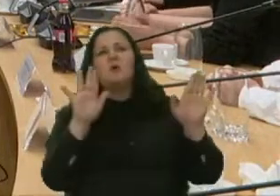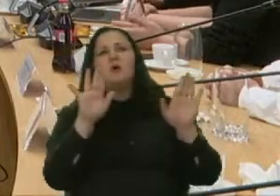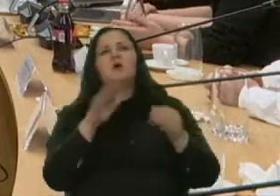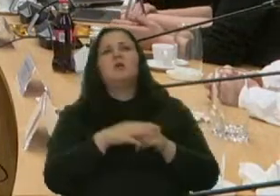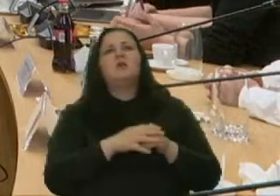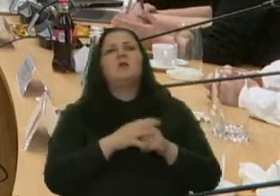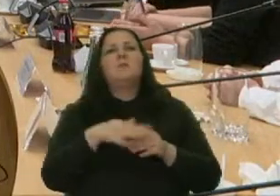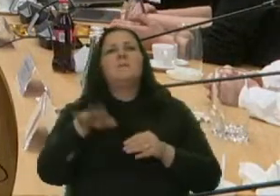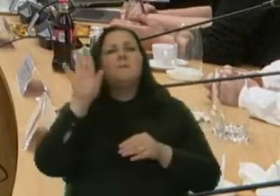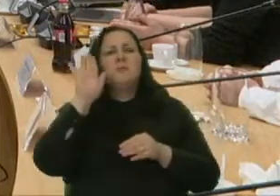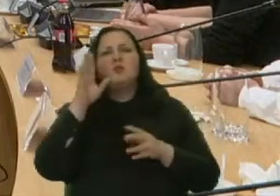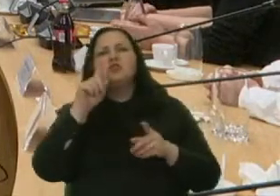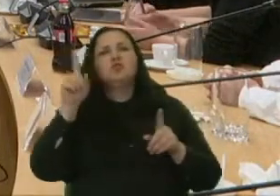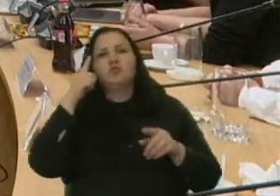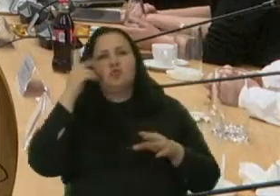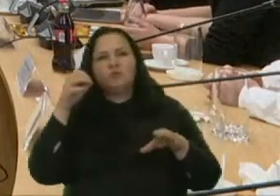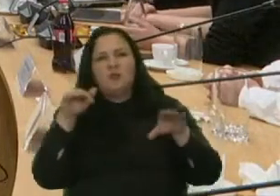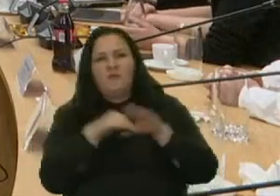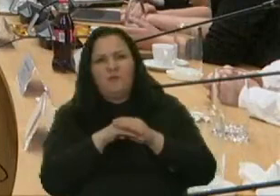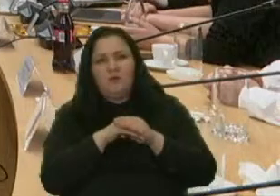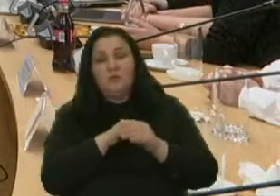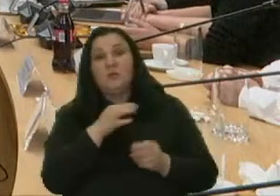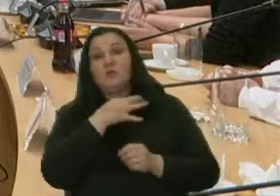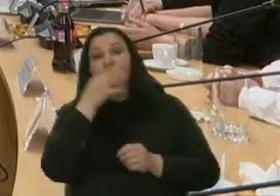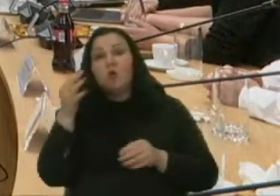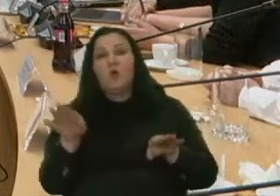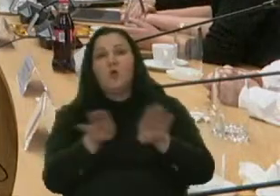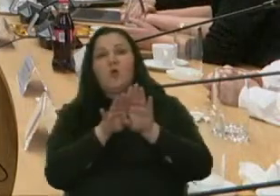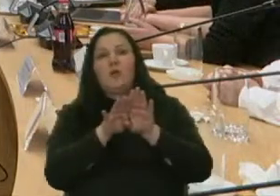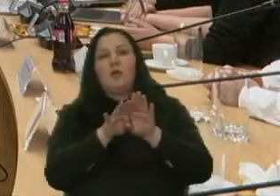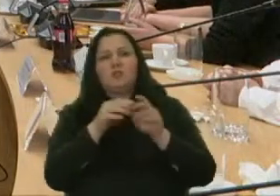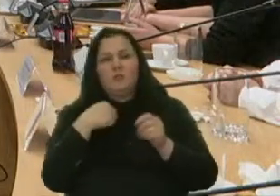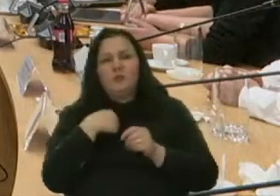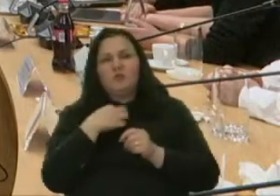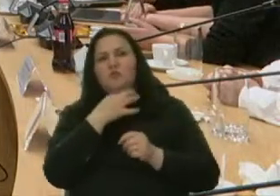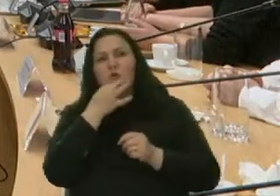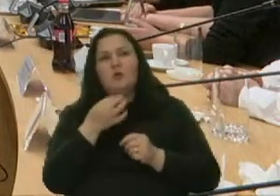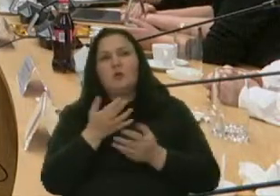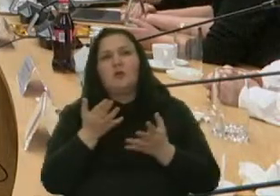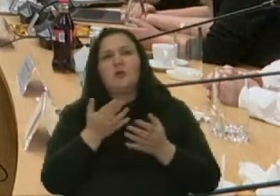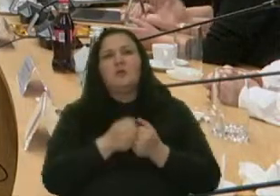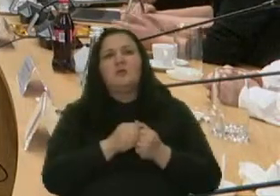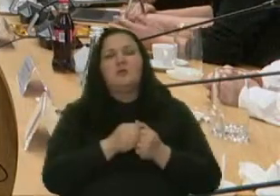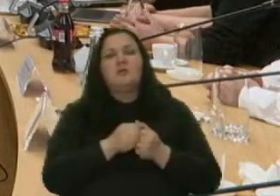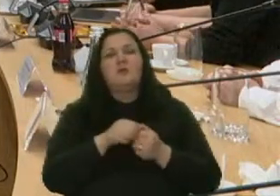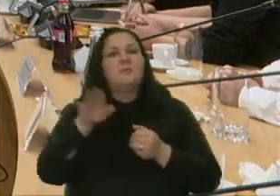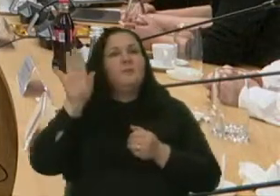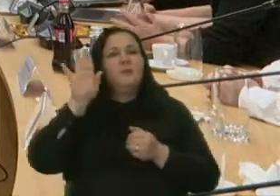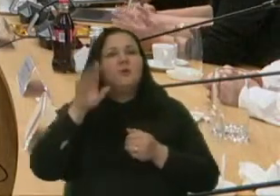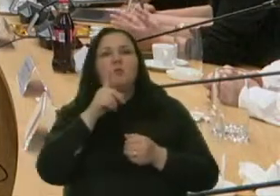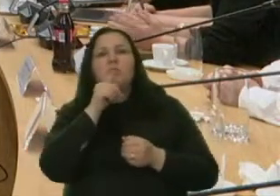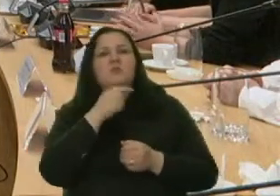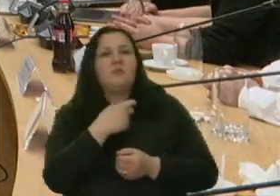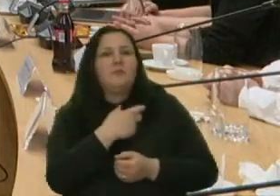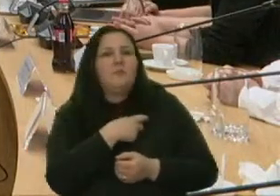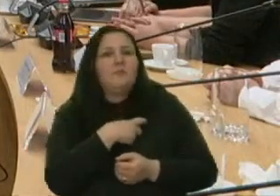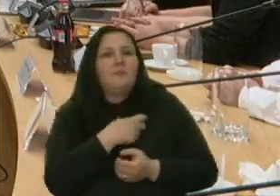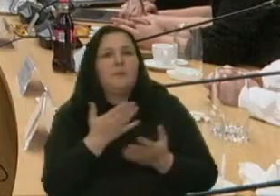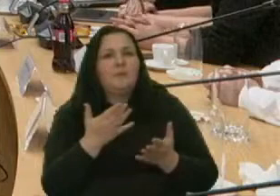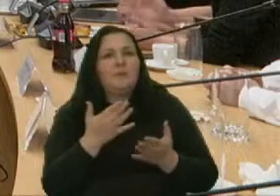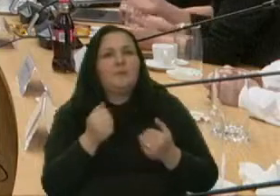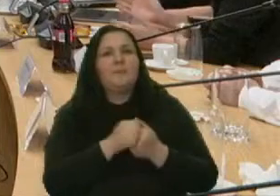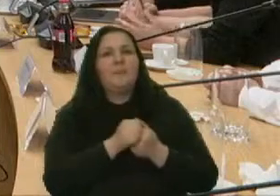vot mâna nu știm ce votăm să i spuneți colegei mele Ridicați mânuța Nu știu de unde și unde se poate permite folosirea